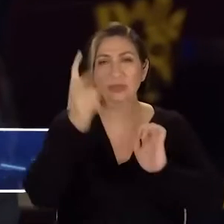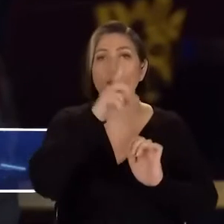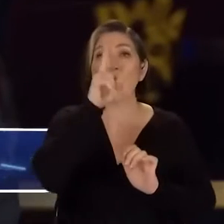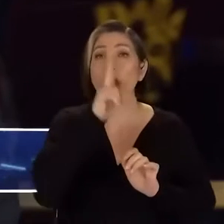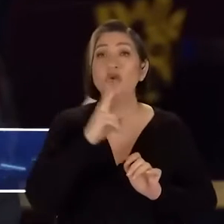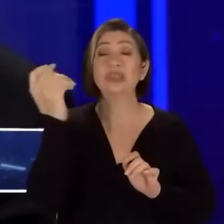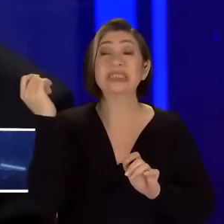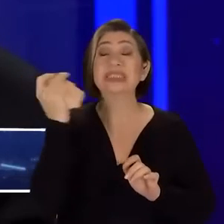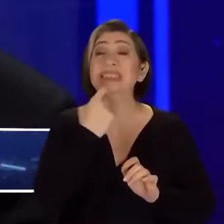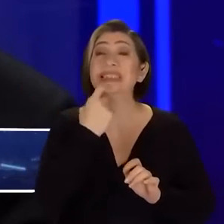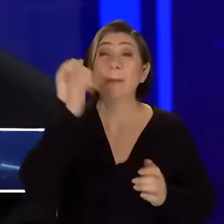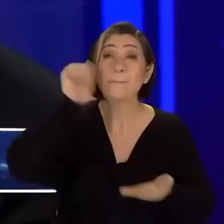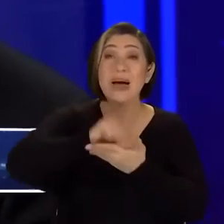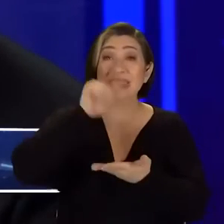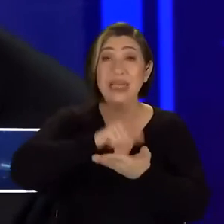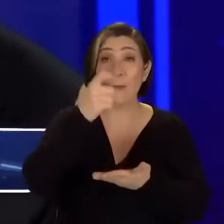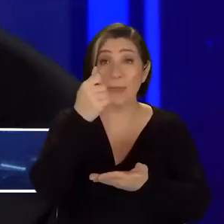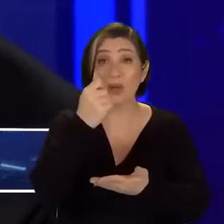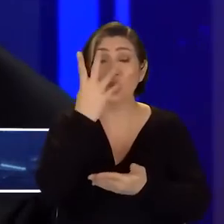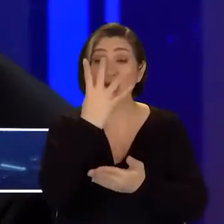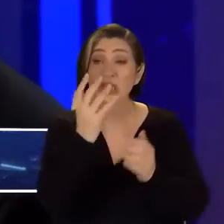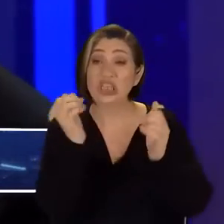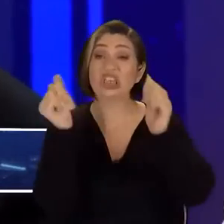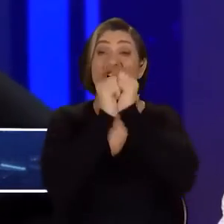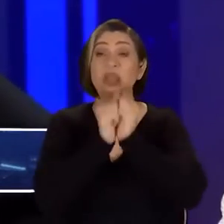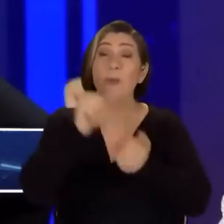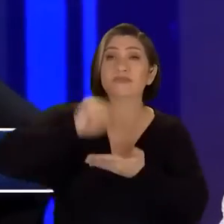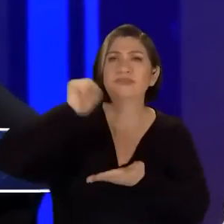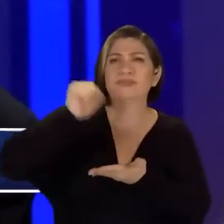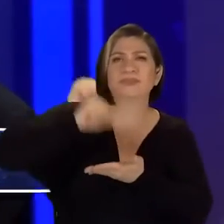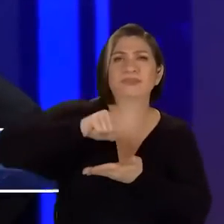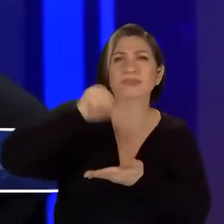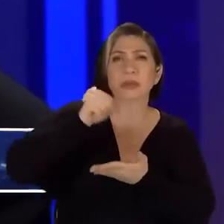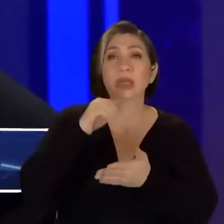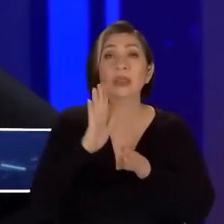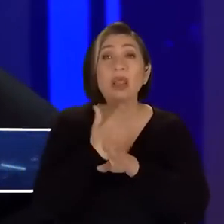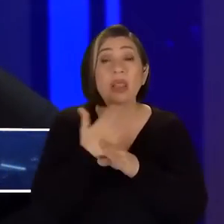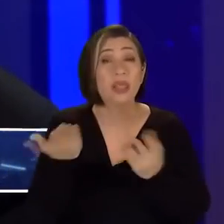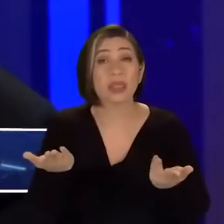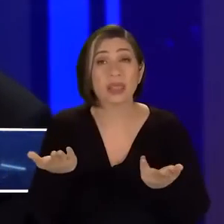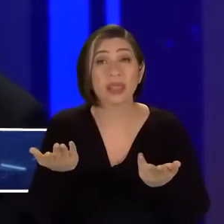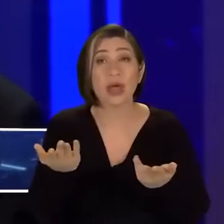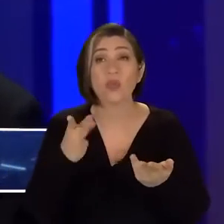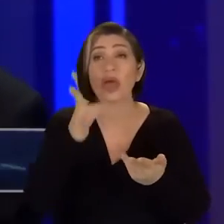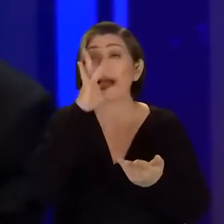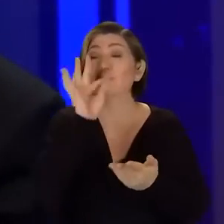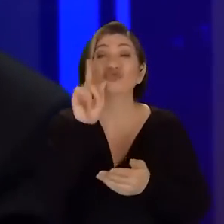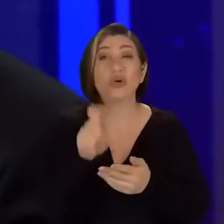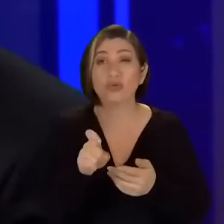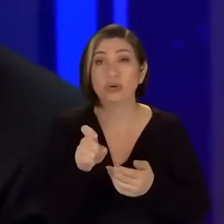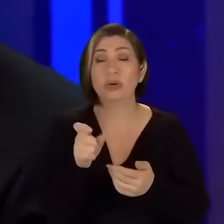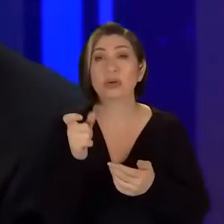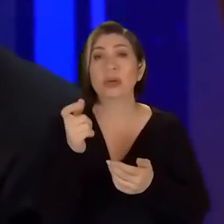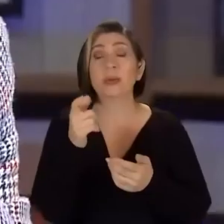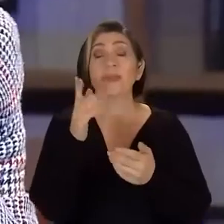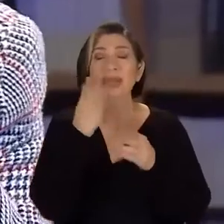yılda bastığı Merkez Bankası parasının 4 katını bir anda basıverdi. İşte bu niye böyle? Aslında bu kim buradaki, sordu bunu falan?